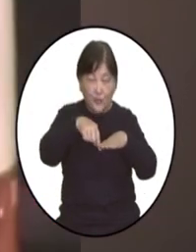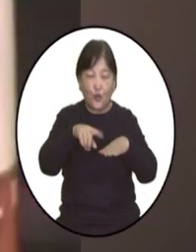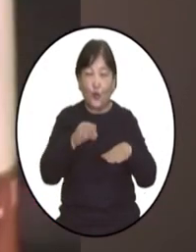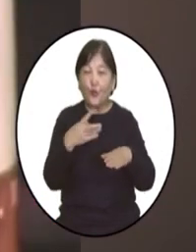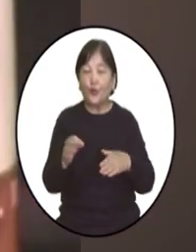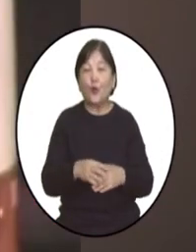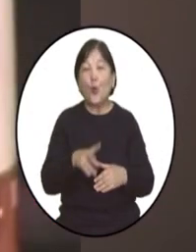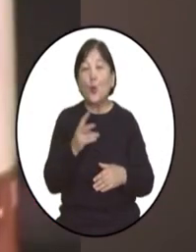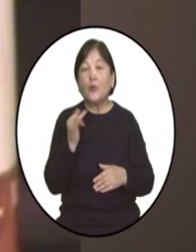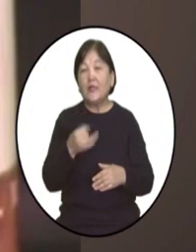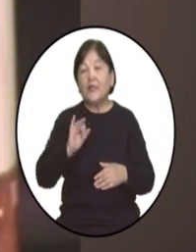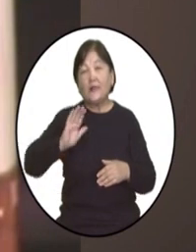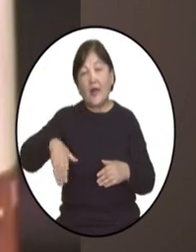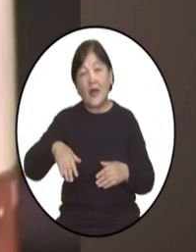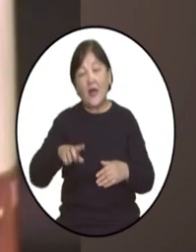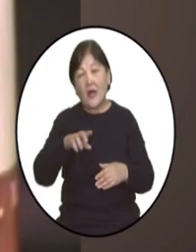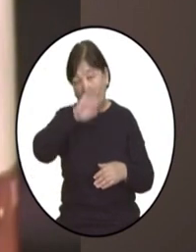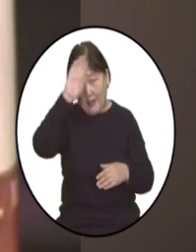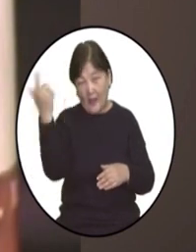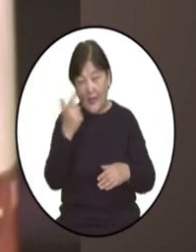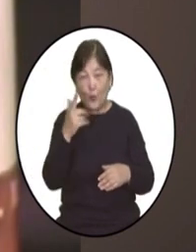дараа буцлам халуун усанд хийнэ.